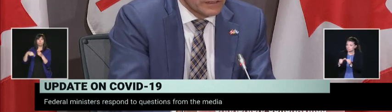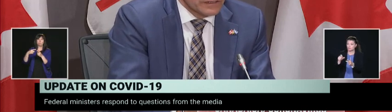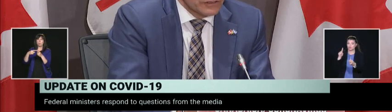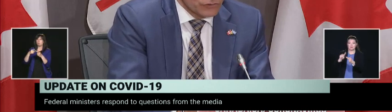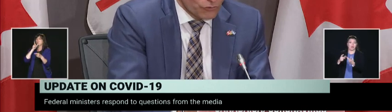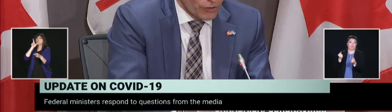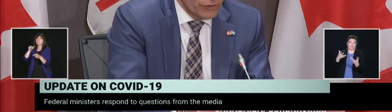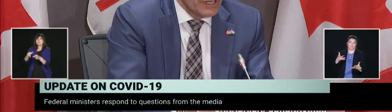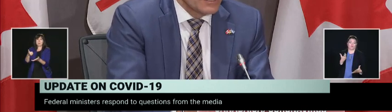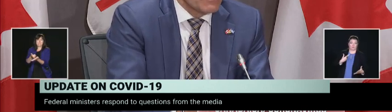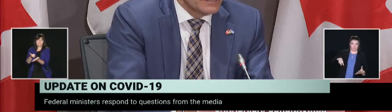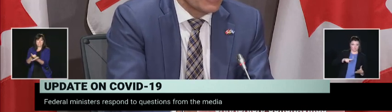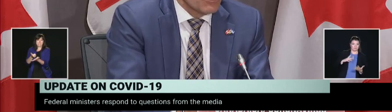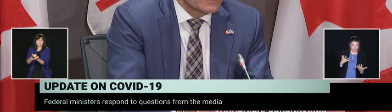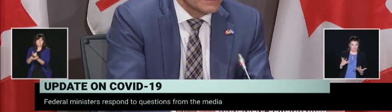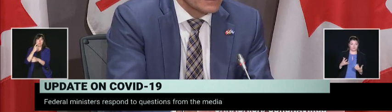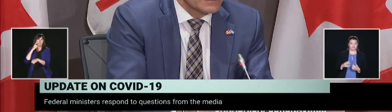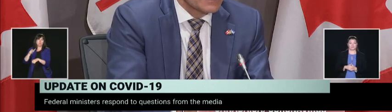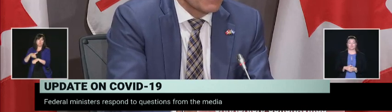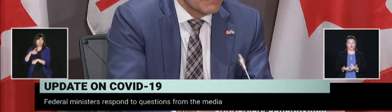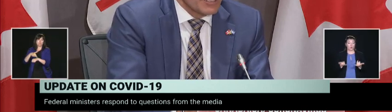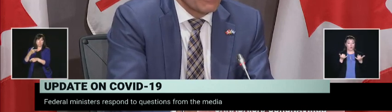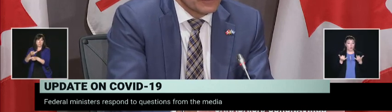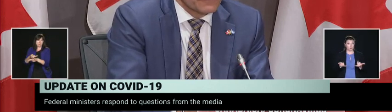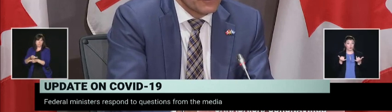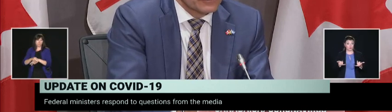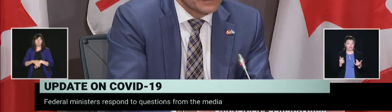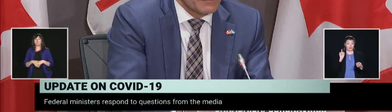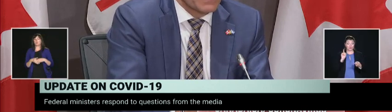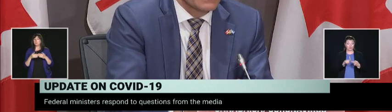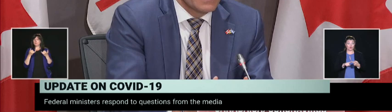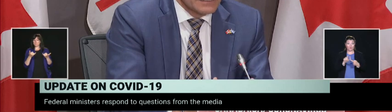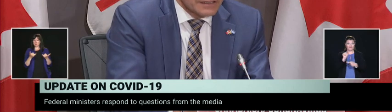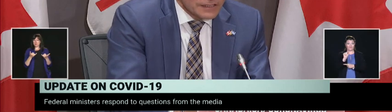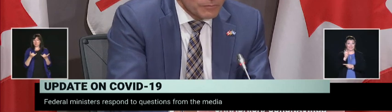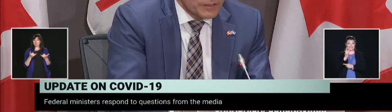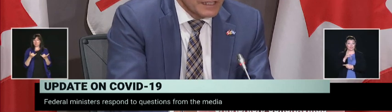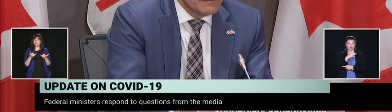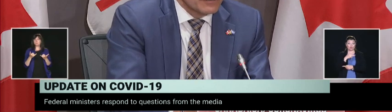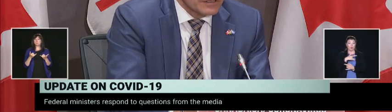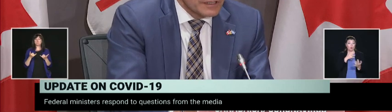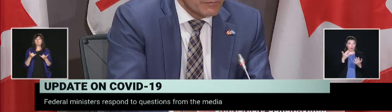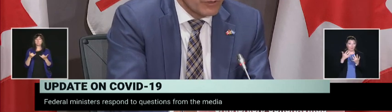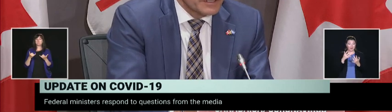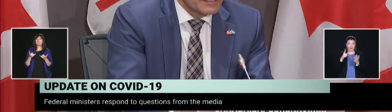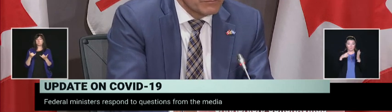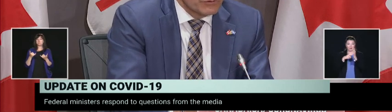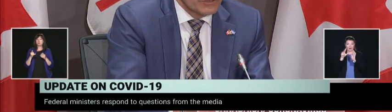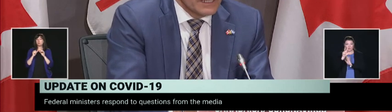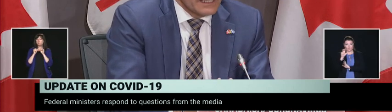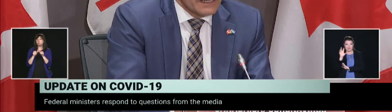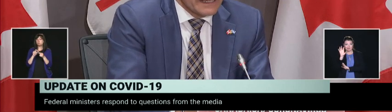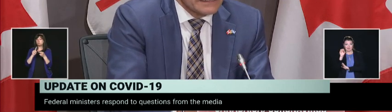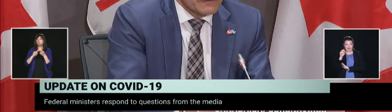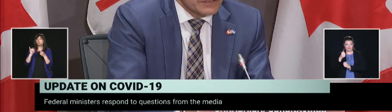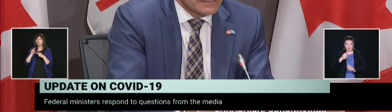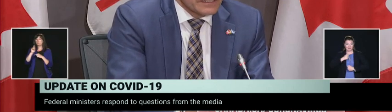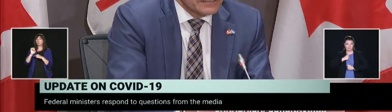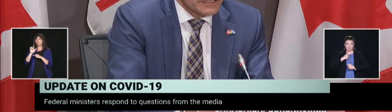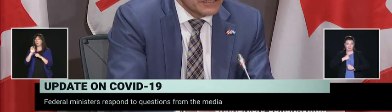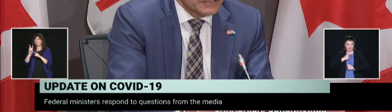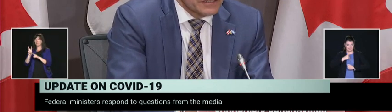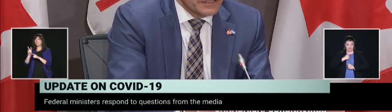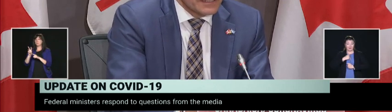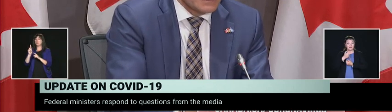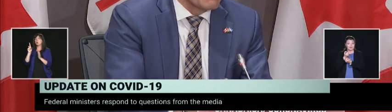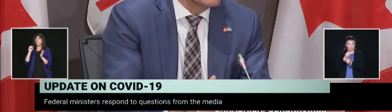jusqu'au 26 juin, 1350 membres des forces armées disponibles, déployés pour intervenir dans